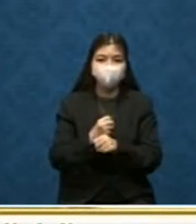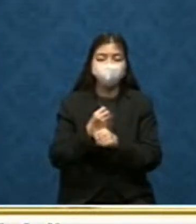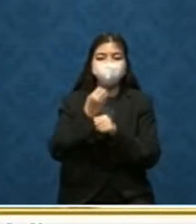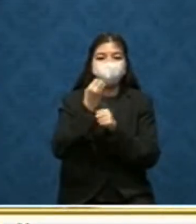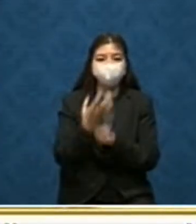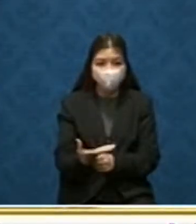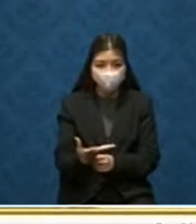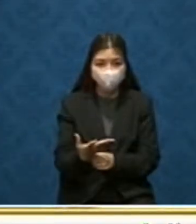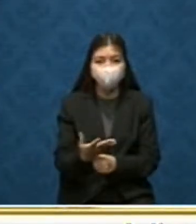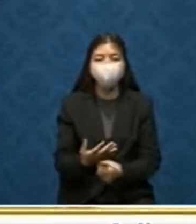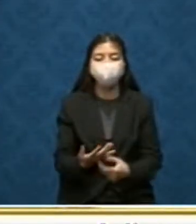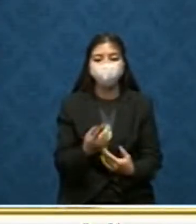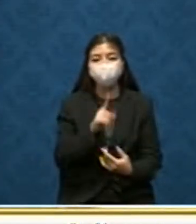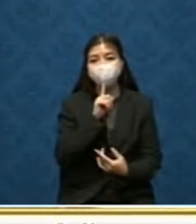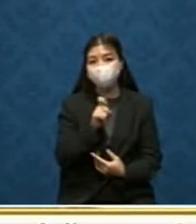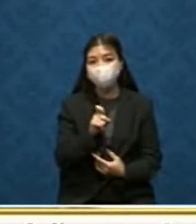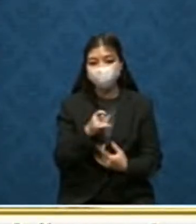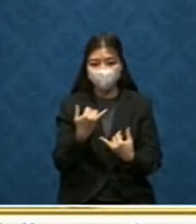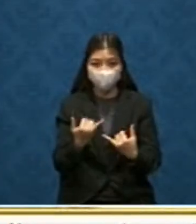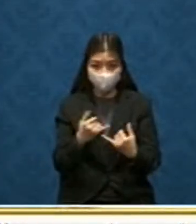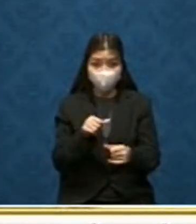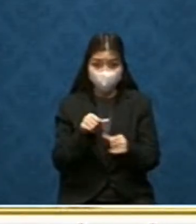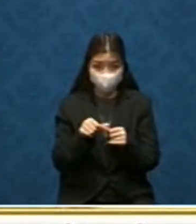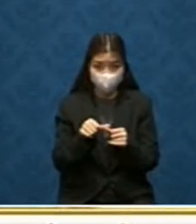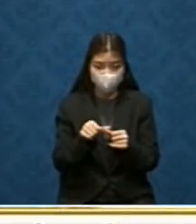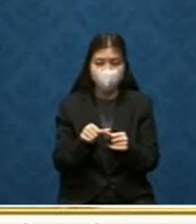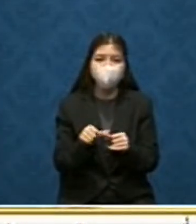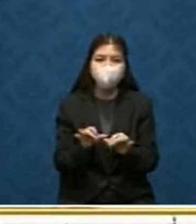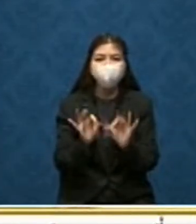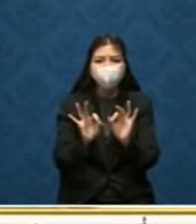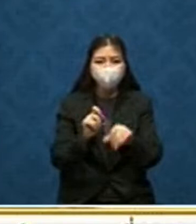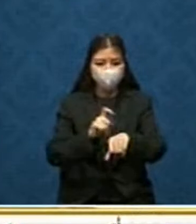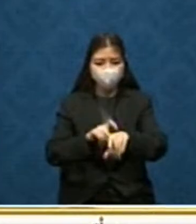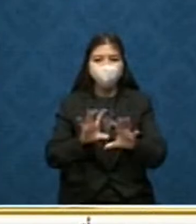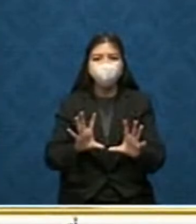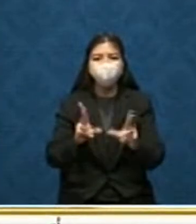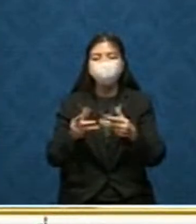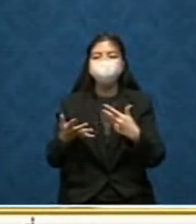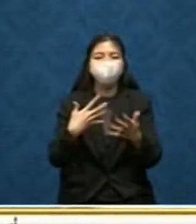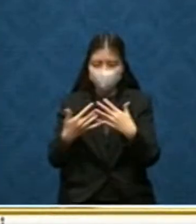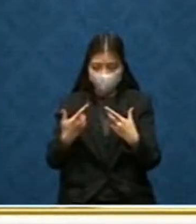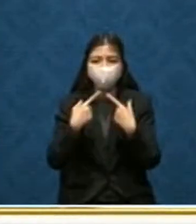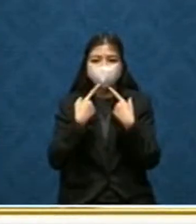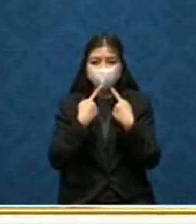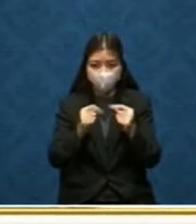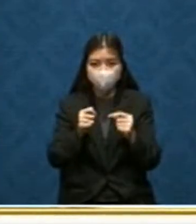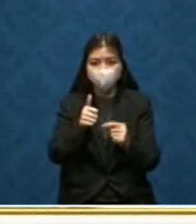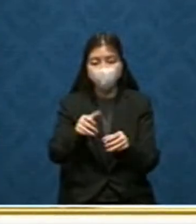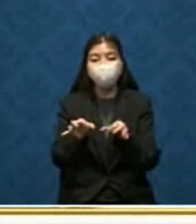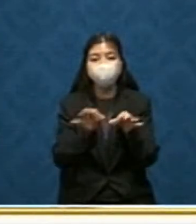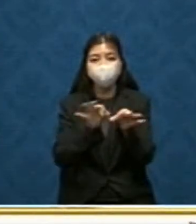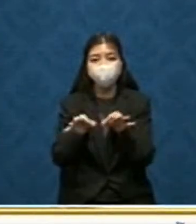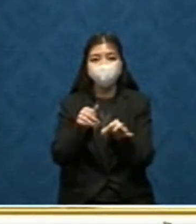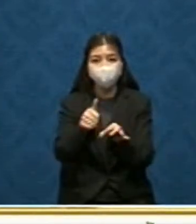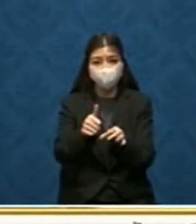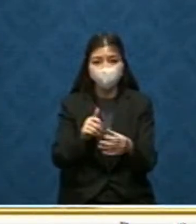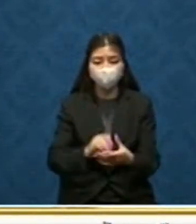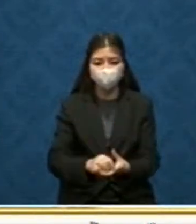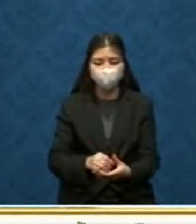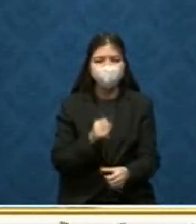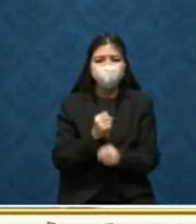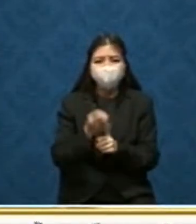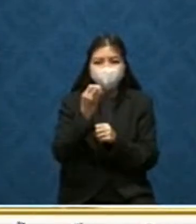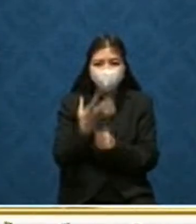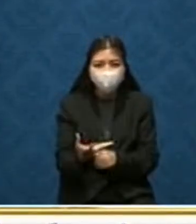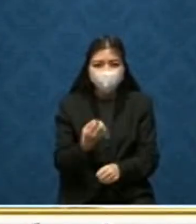ถ้าท่านอยู่นะวันนี้ผมจะแร์เลยนะนี่ว่าแม้ทหมดเวลาแล้วผมจะใหทานตอบท่านบอกมาสว่าที่บอกวทำเยอะ